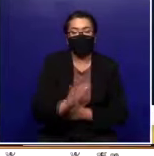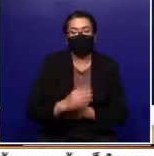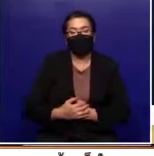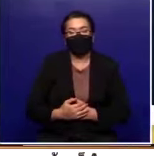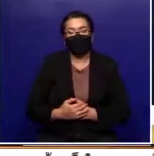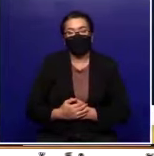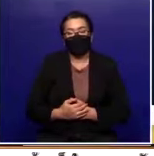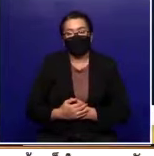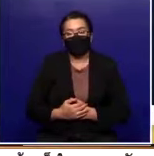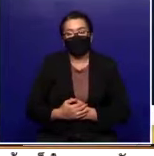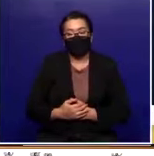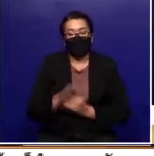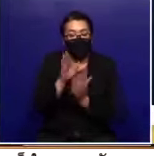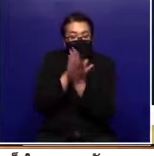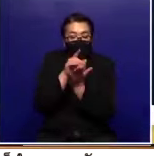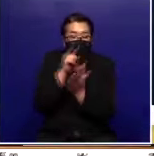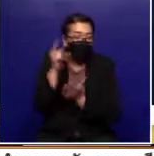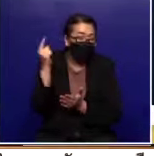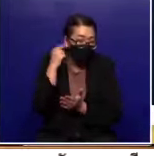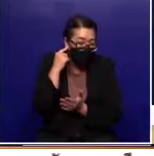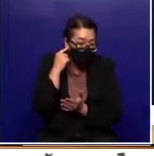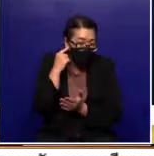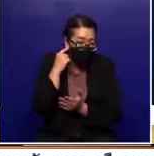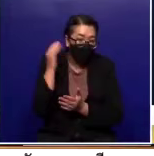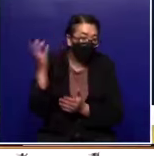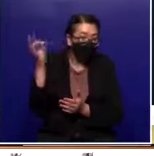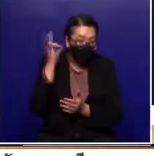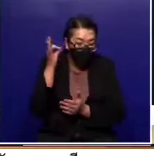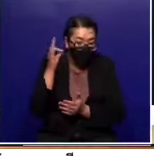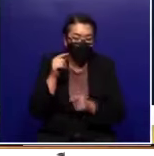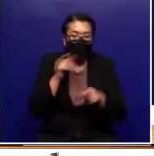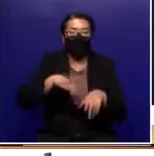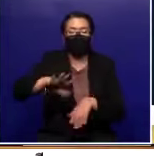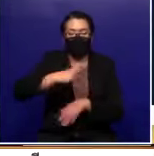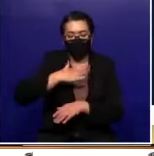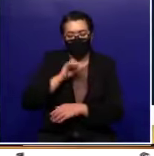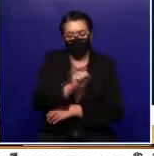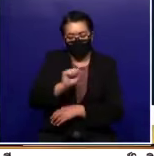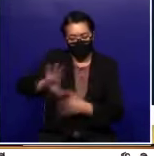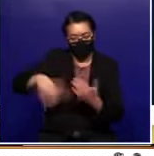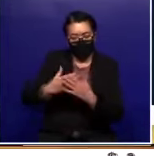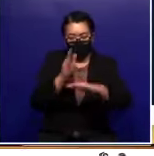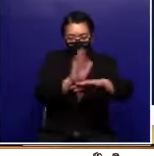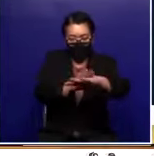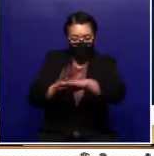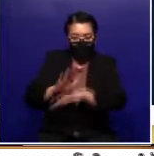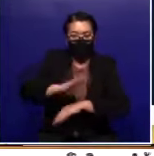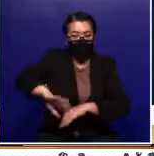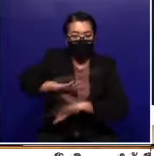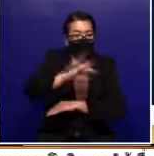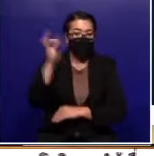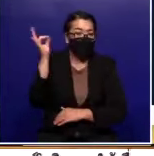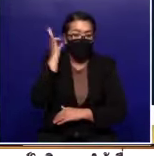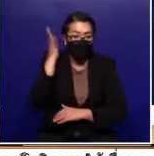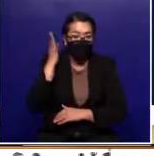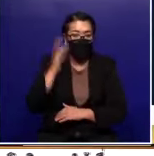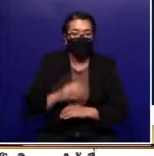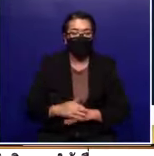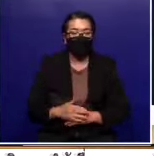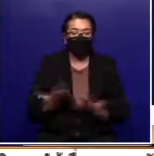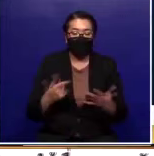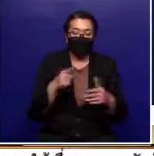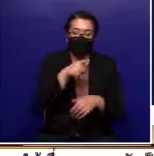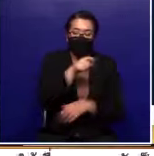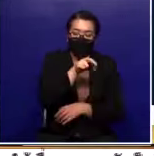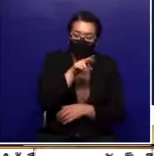รายังฟังนี่รัฐสภาทักท่านไม่ฟังก็ไม่รู้จะพูดยังไงแต่ท่านประธานที่เคารพครับออกมาทั้งซอฟโลนมีพรบง